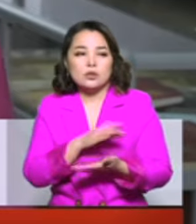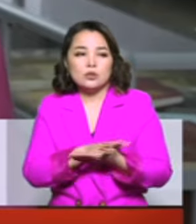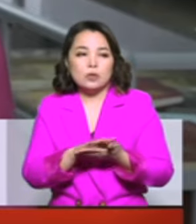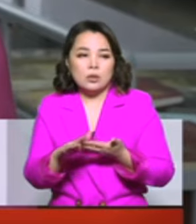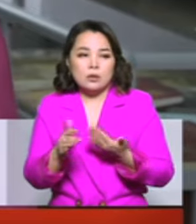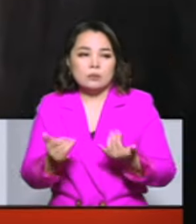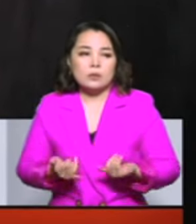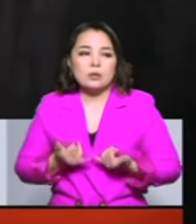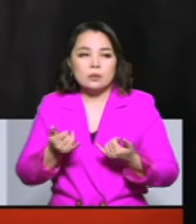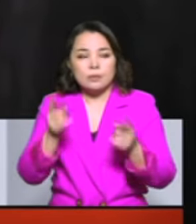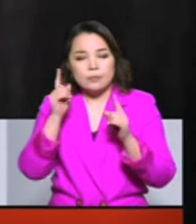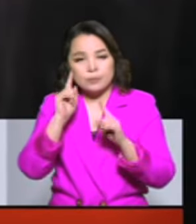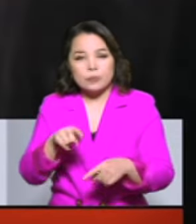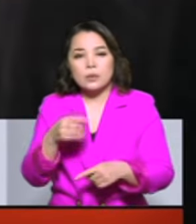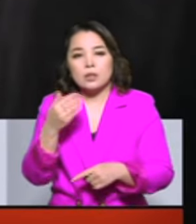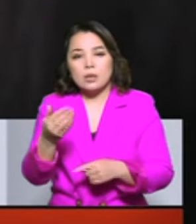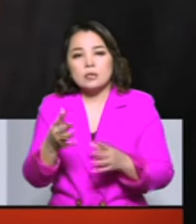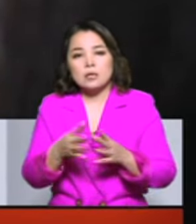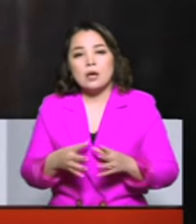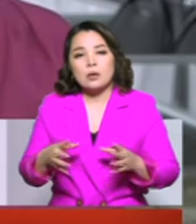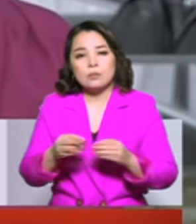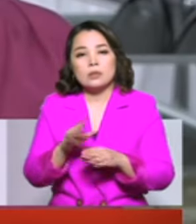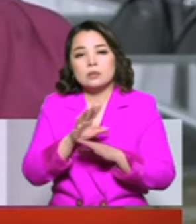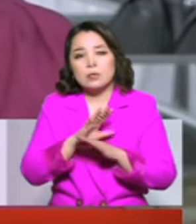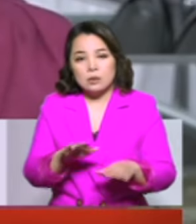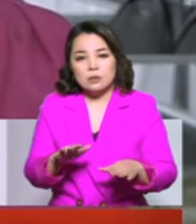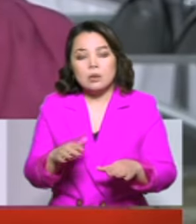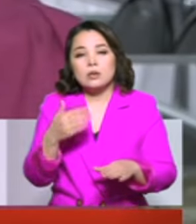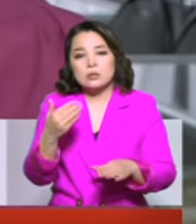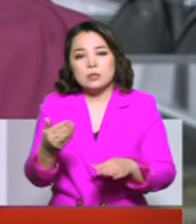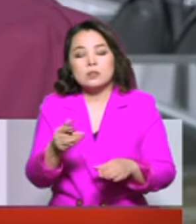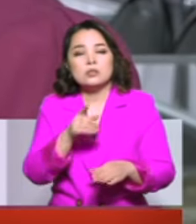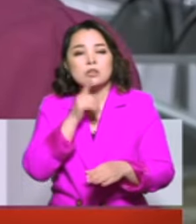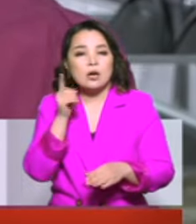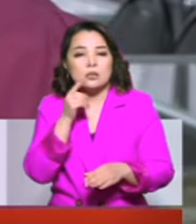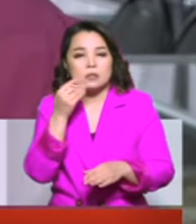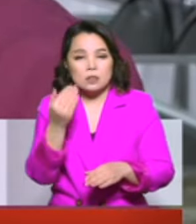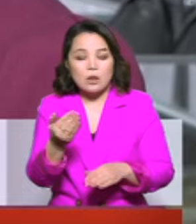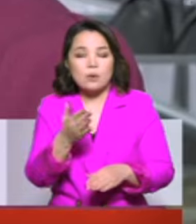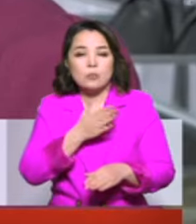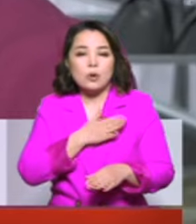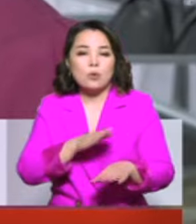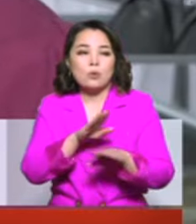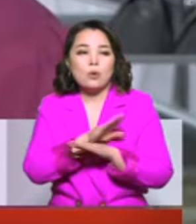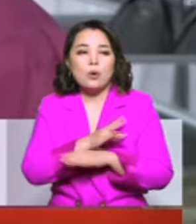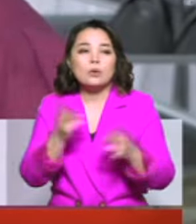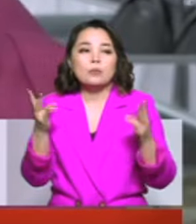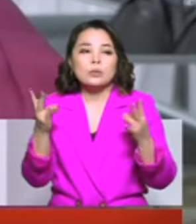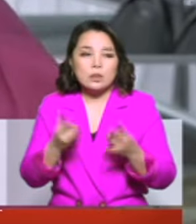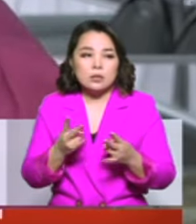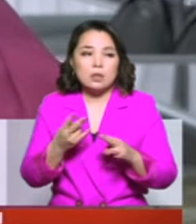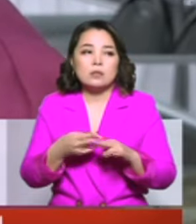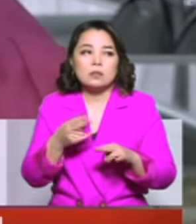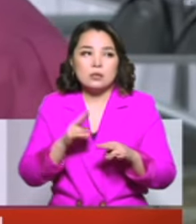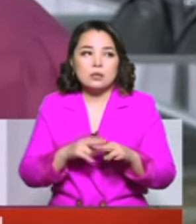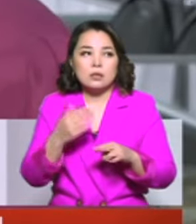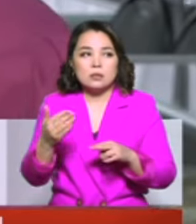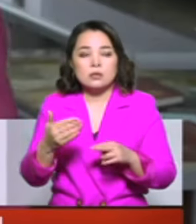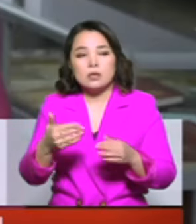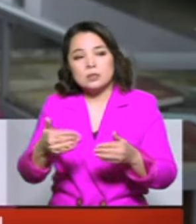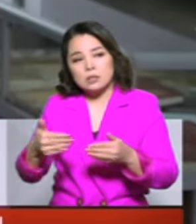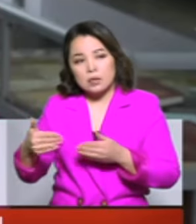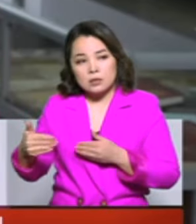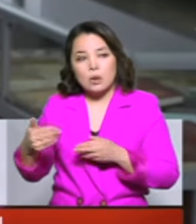қасиеттерін жоғалтпаған. Сен семья құрған жоқсың. Сен жассың. Мен өлуім керек. Сен шегініп